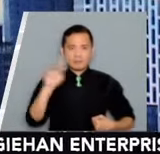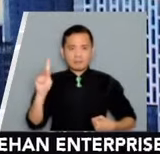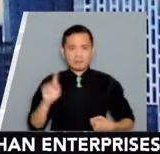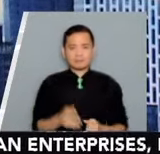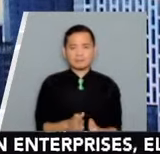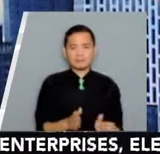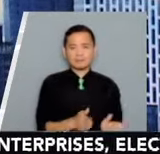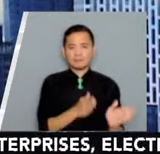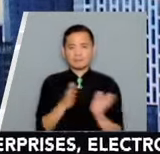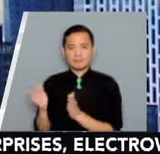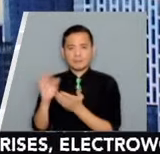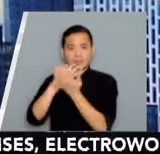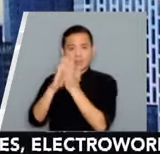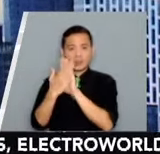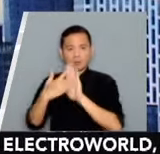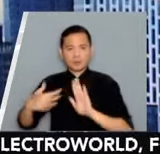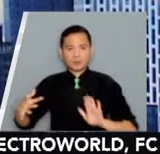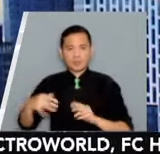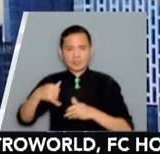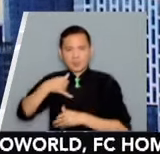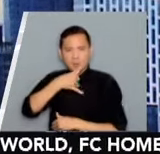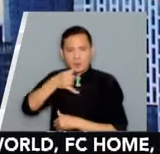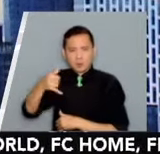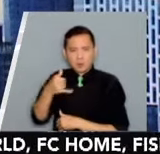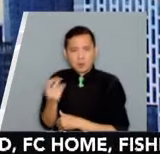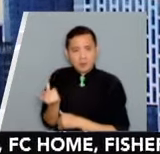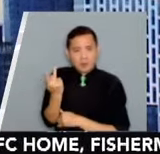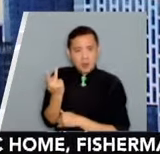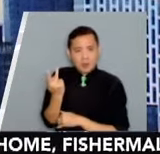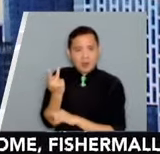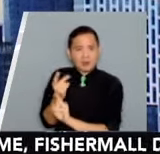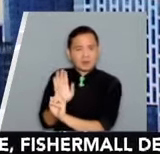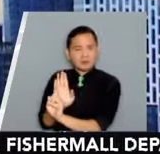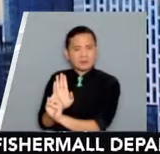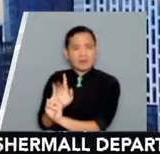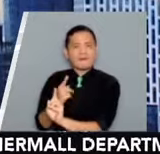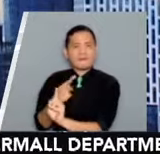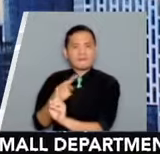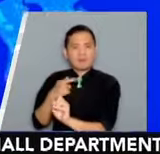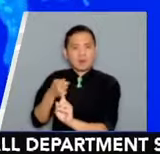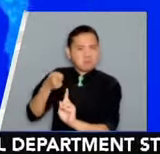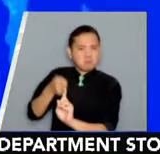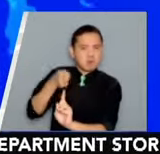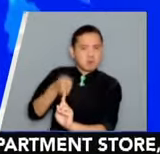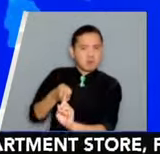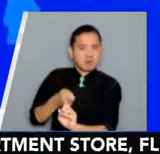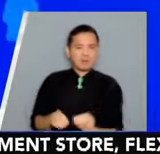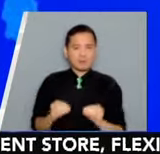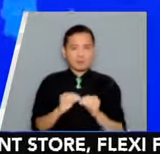Catanduanes ang nauwi sa pananaksak. Narito ang unang balita.